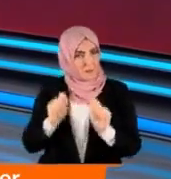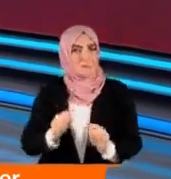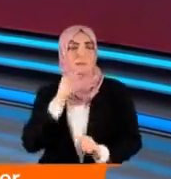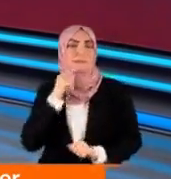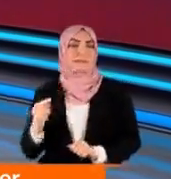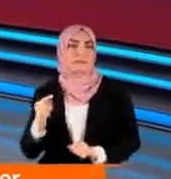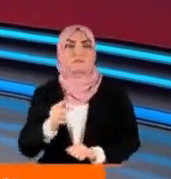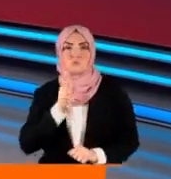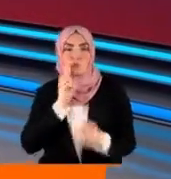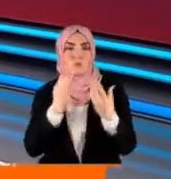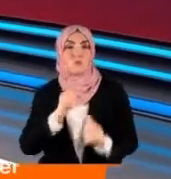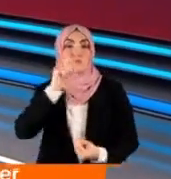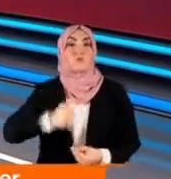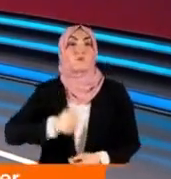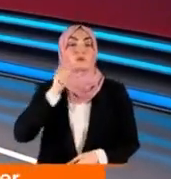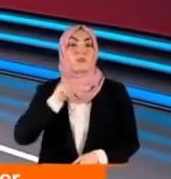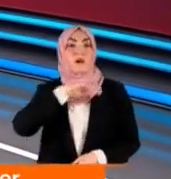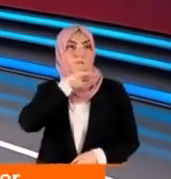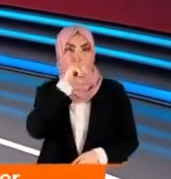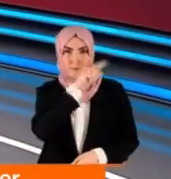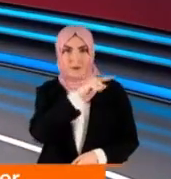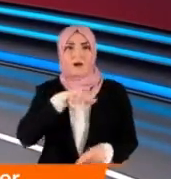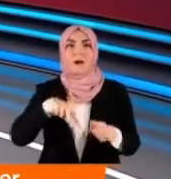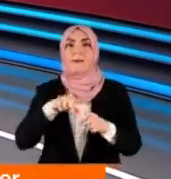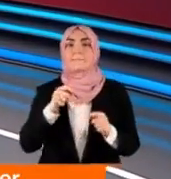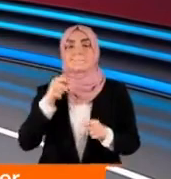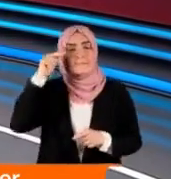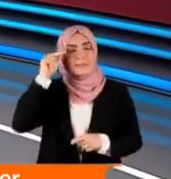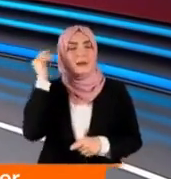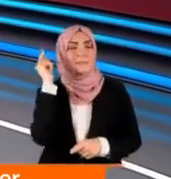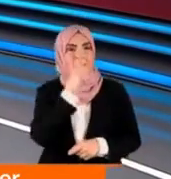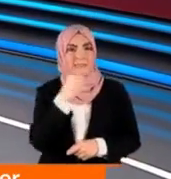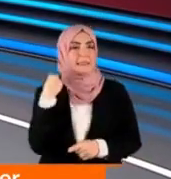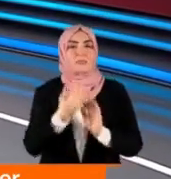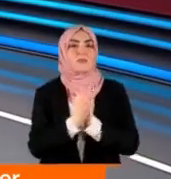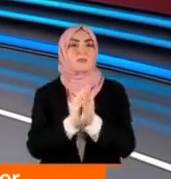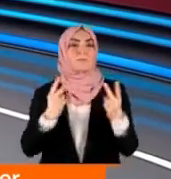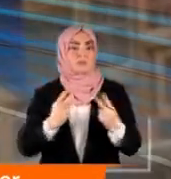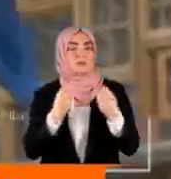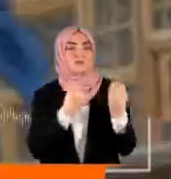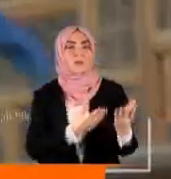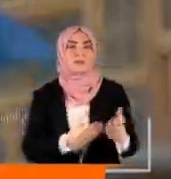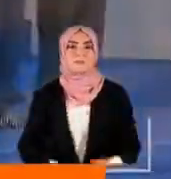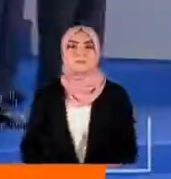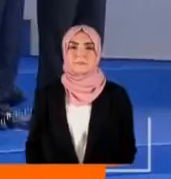Cumhurbaşkanı'nın Avrupa ve Amerika Birleşik Devletleri'ne de yeni dönem mesajları vardı.